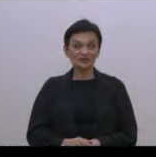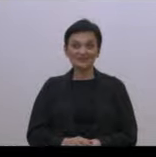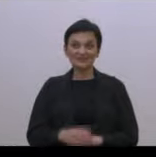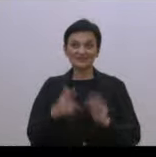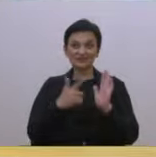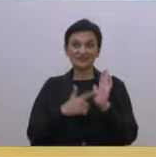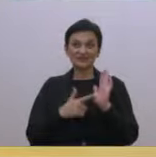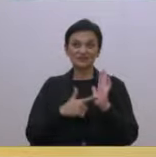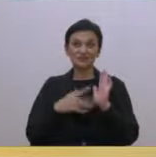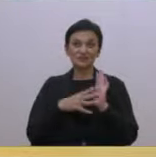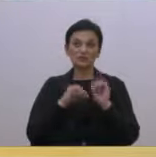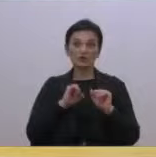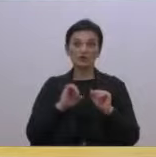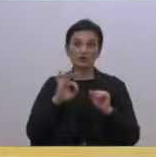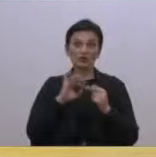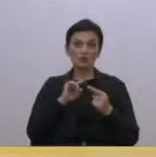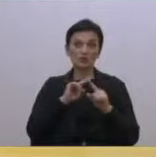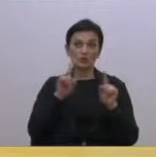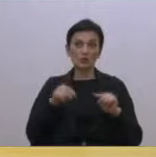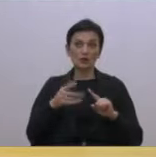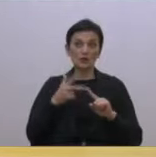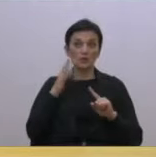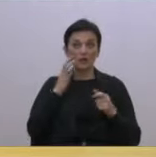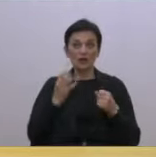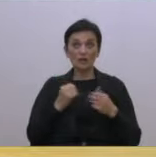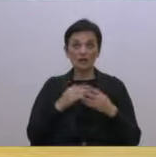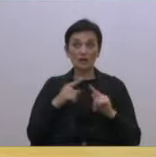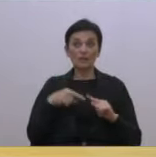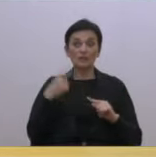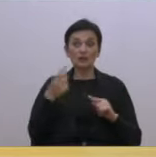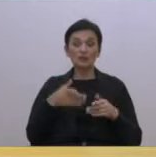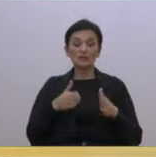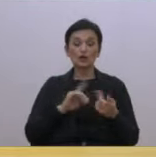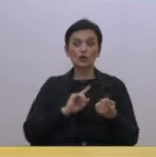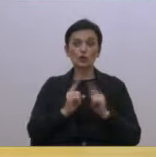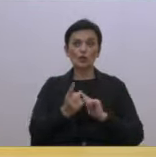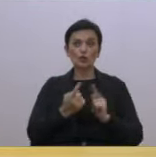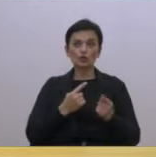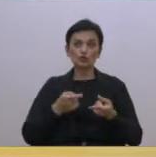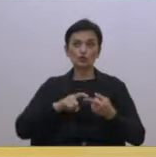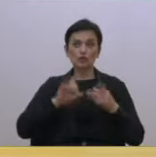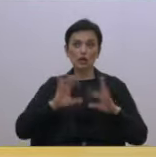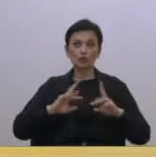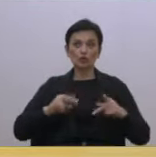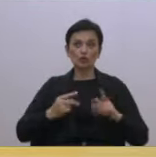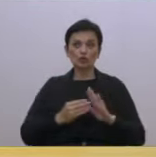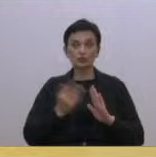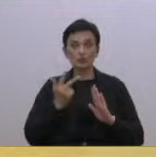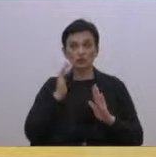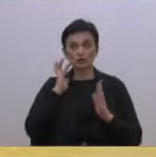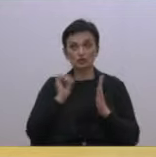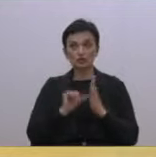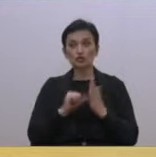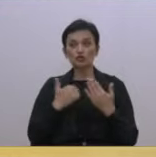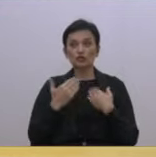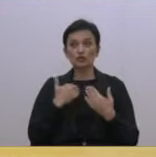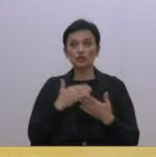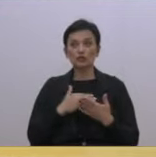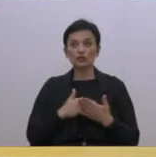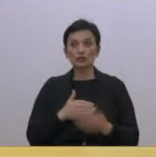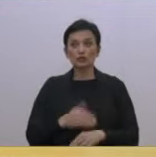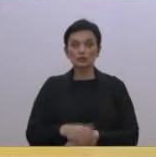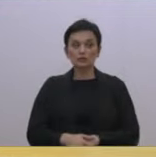Samozat, Texotim Ohren, Ulcina Amdegi, Paketi Mesame Mosmeri, Mirabuli. Shemdegi Sakzao, Mozraobis Shesaheb, Kanon Sulevshita Mesame Mosmeri, Tho Chartered Kentis